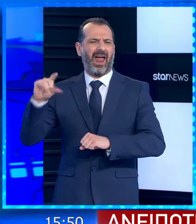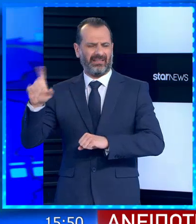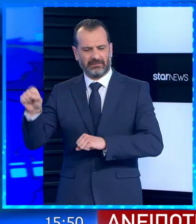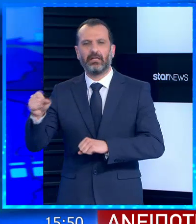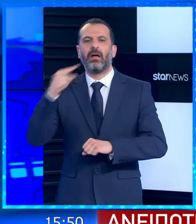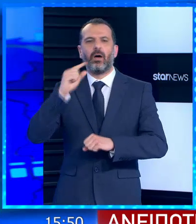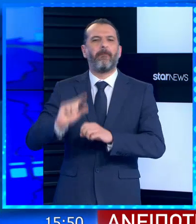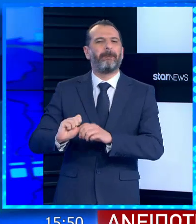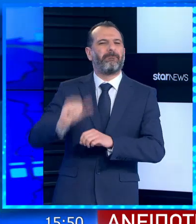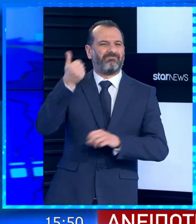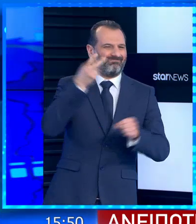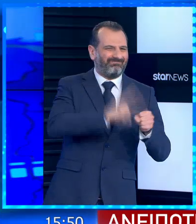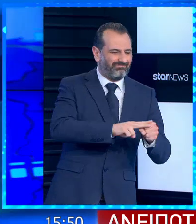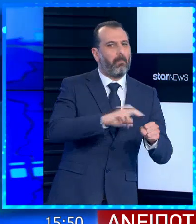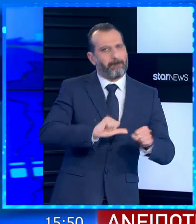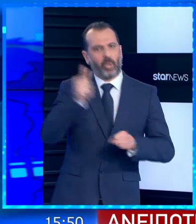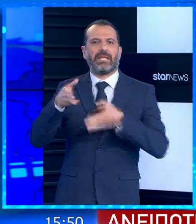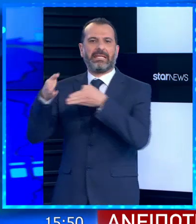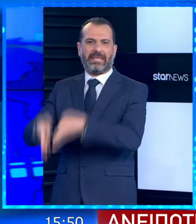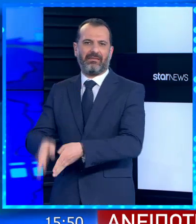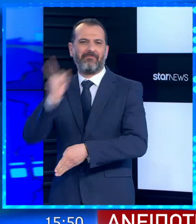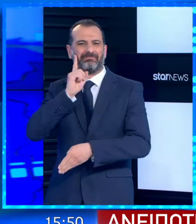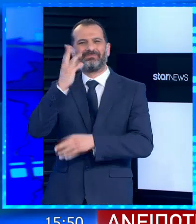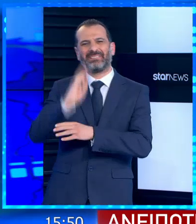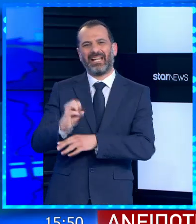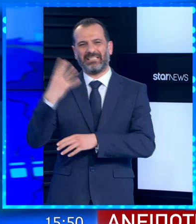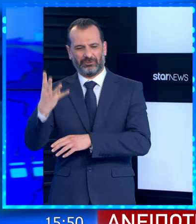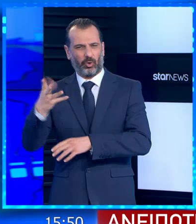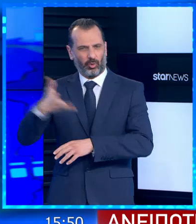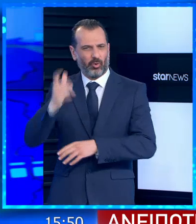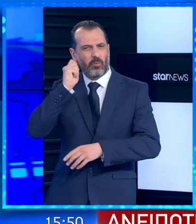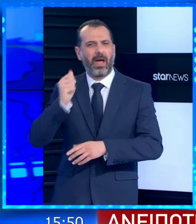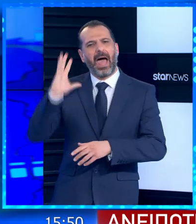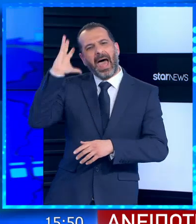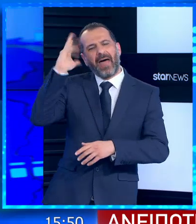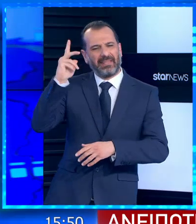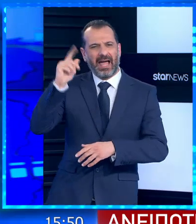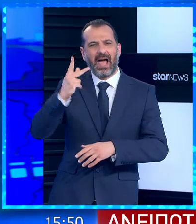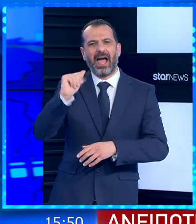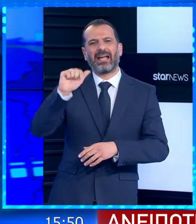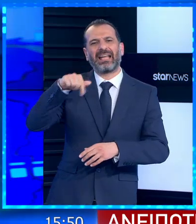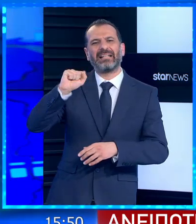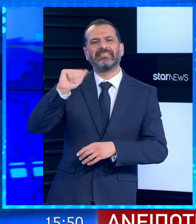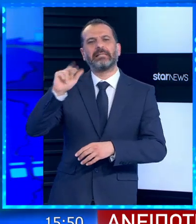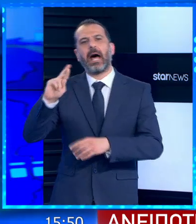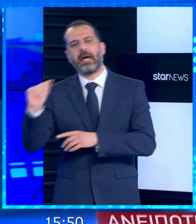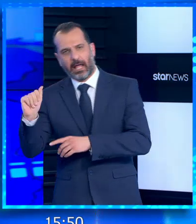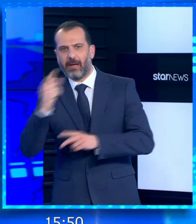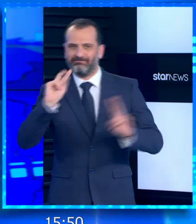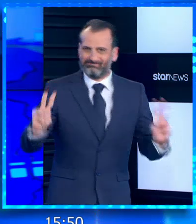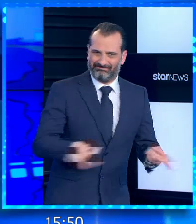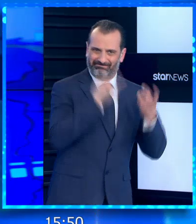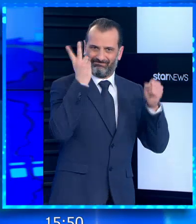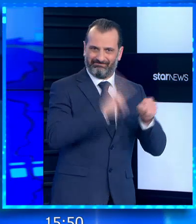νεκρού δυστυχήματος στα Τέμπη. Πρόκειται για την 34χρονη Αθηνά Κατσάρα, η οποία μετά από σχεδόν 2-24 ώρα ταυτοποιήθηκε.